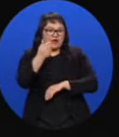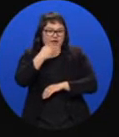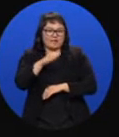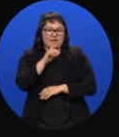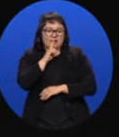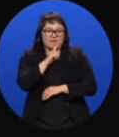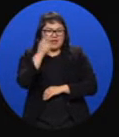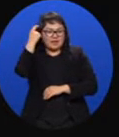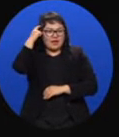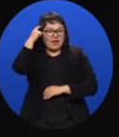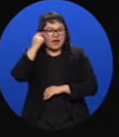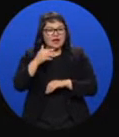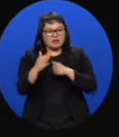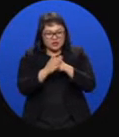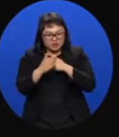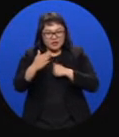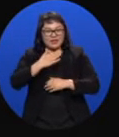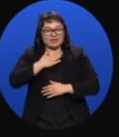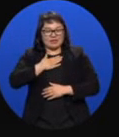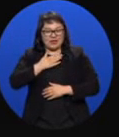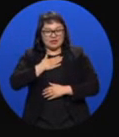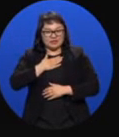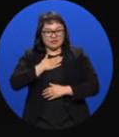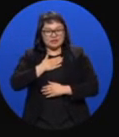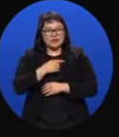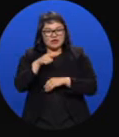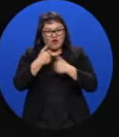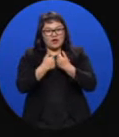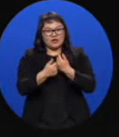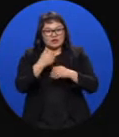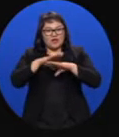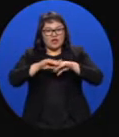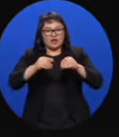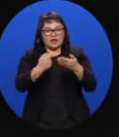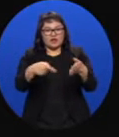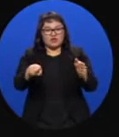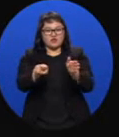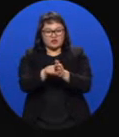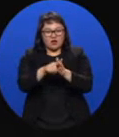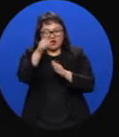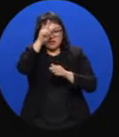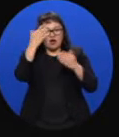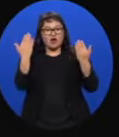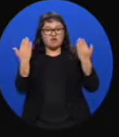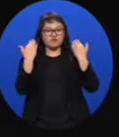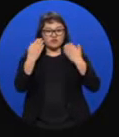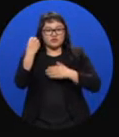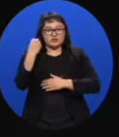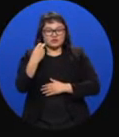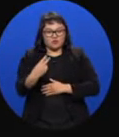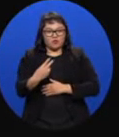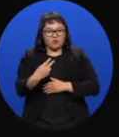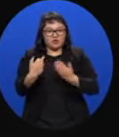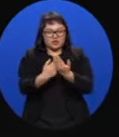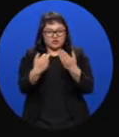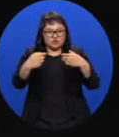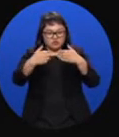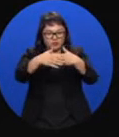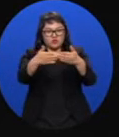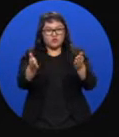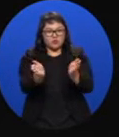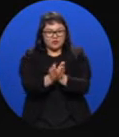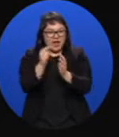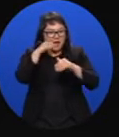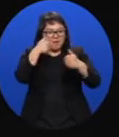생각합니다. 저는 그래서 이러한 갈등들을 해결하기 위해서 정부 그리고 도당국 그리고